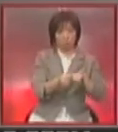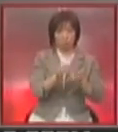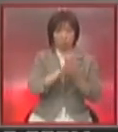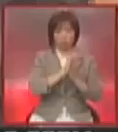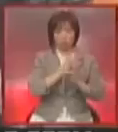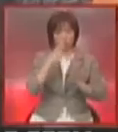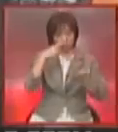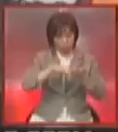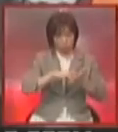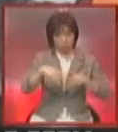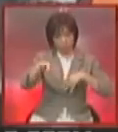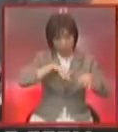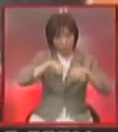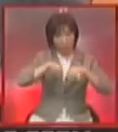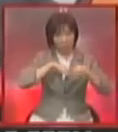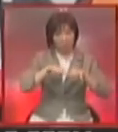stand.